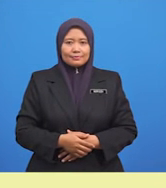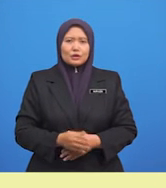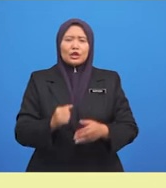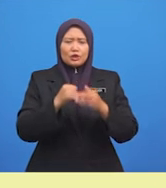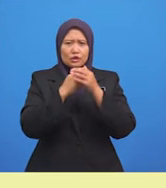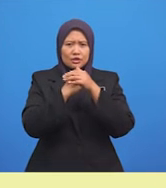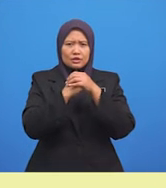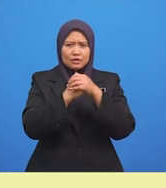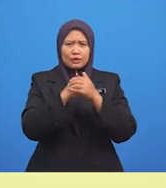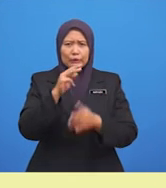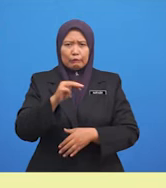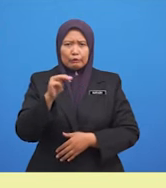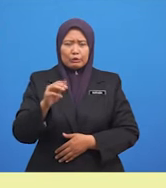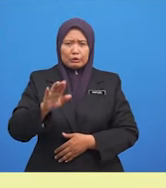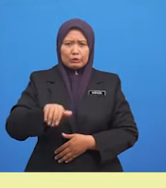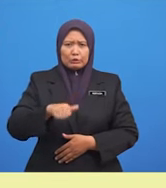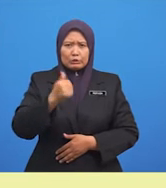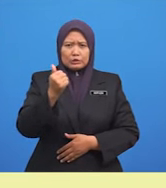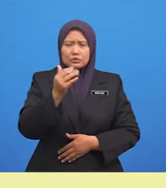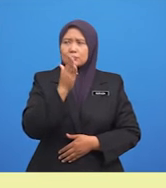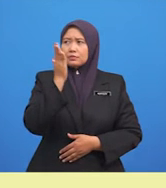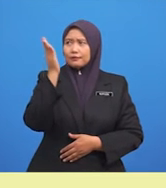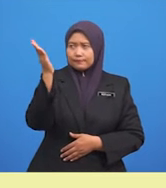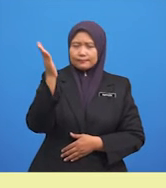Tahniah kepada murid-murid yang berjaya